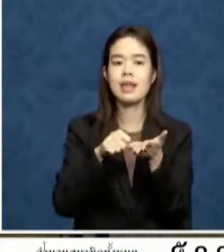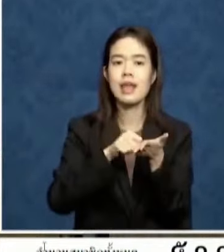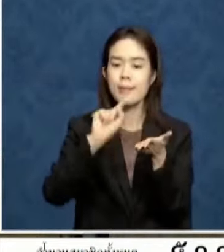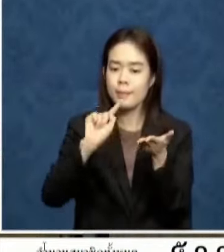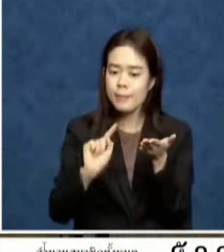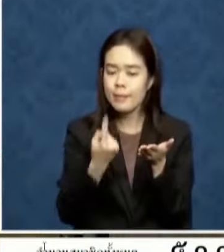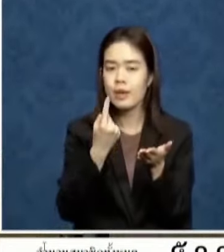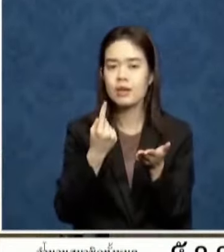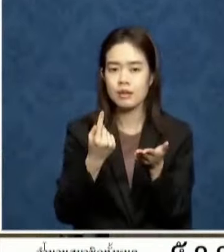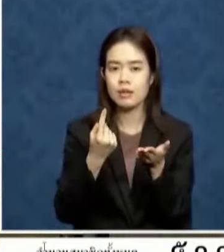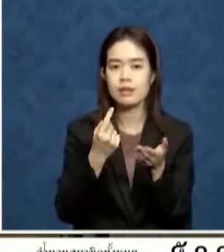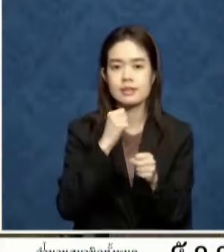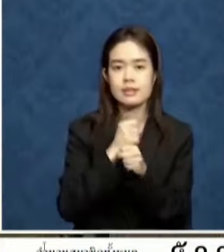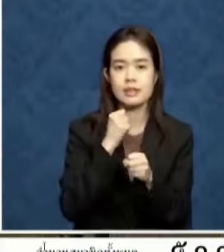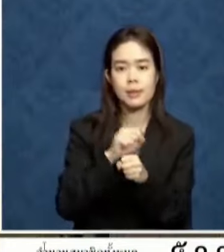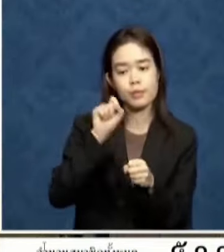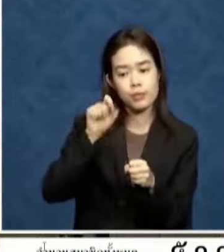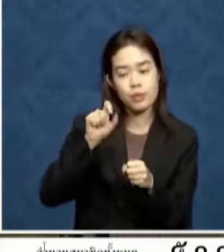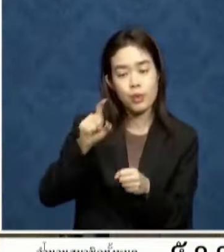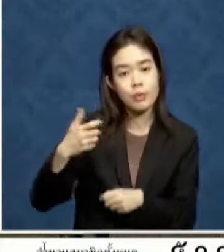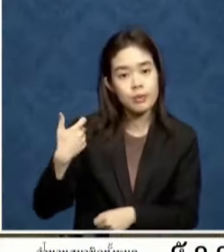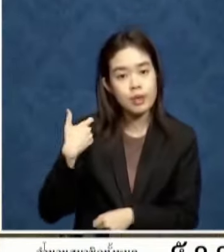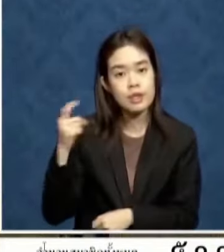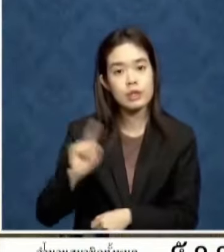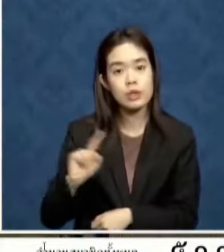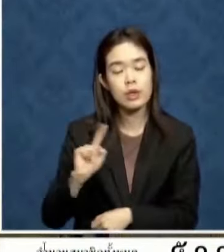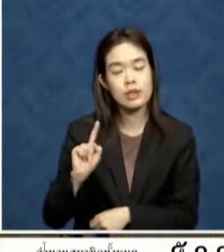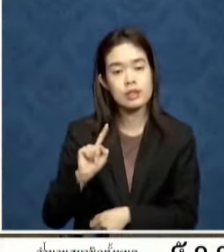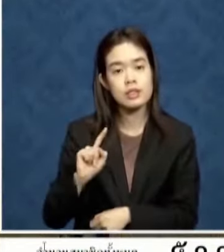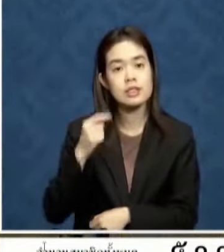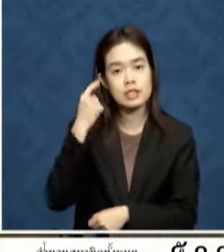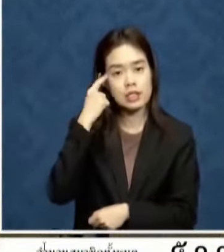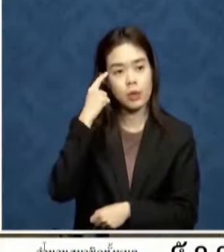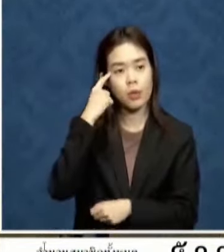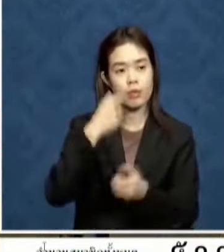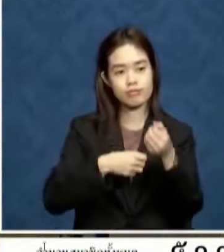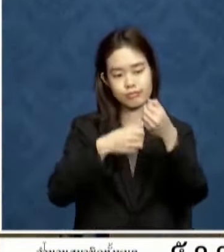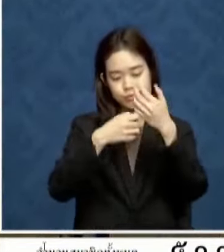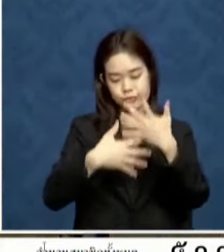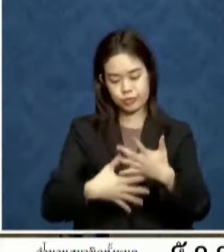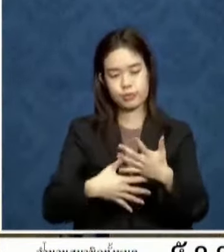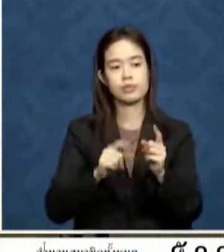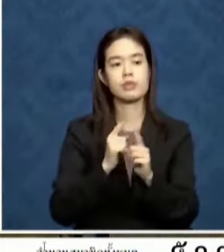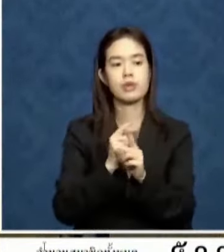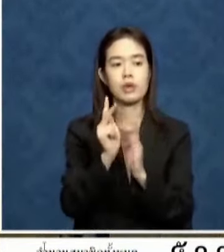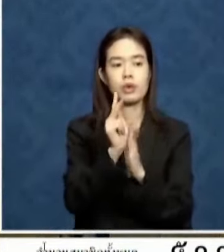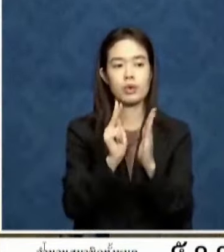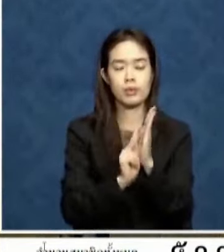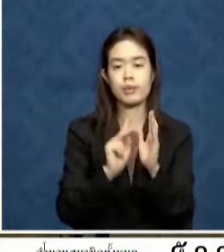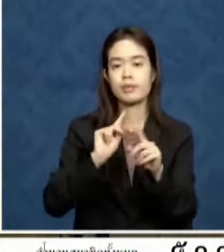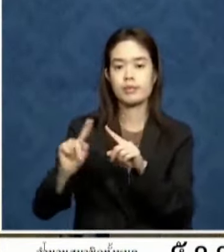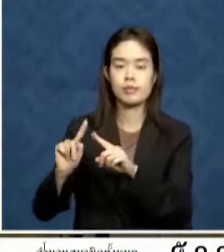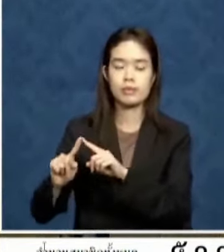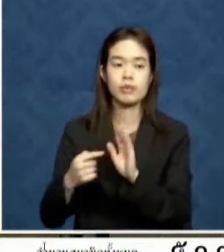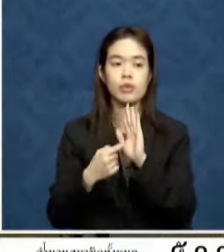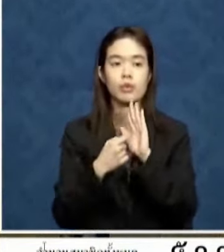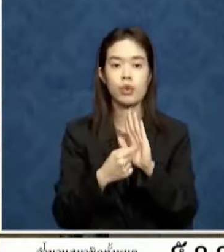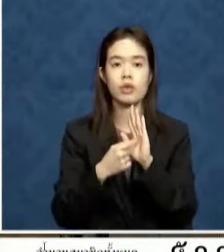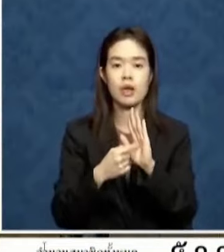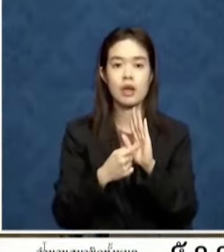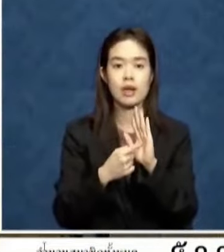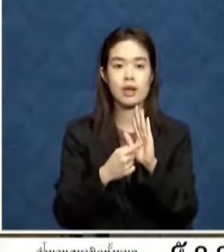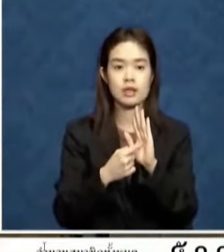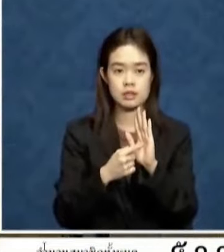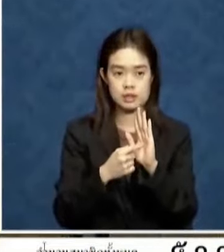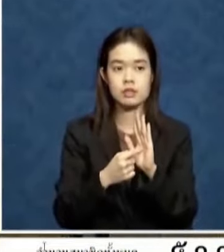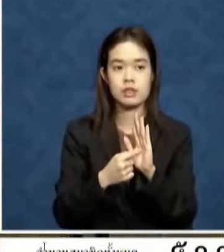อบธรรมทางประชาธิปไตยแค่ไหนนั้นล้วนเป็นประเด็นครับที่อยู่นอกเหนือจากเนื้อหาในกฎหมายประชามติไม่ว่าจะเป็นเรื่องของจำนวนประ